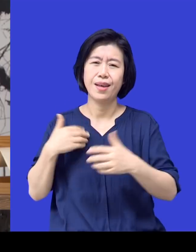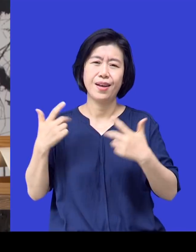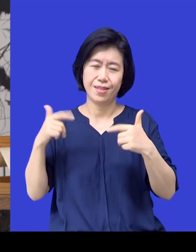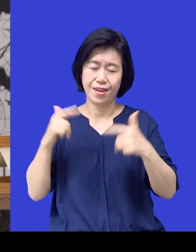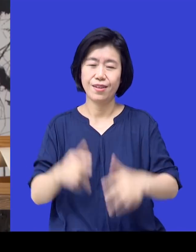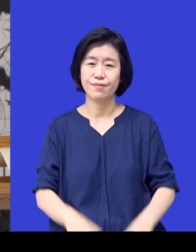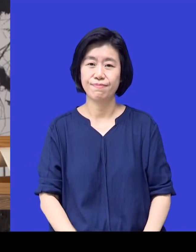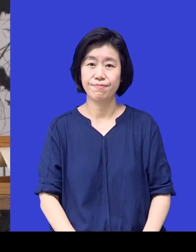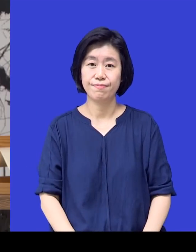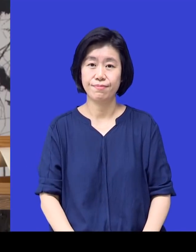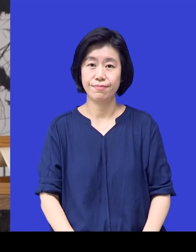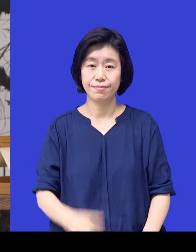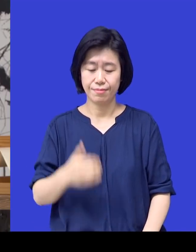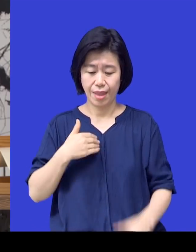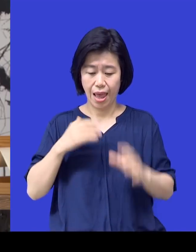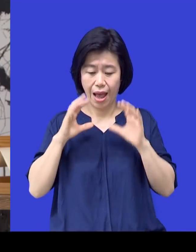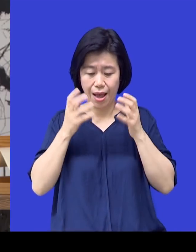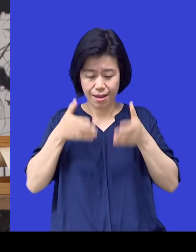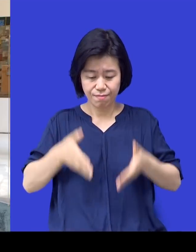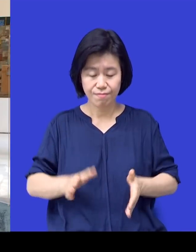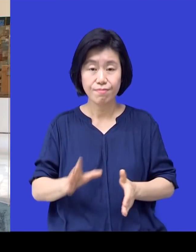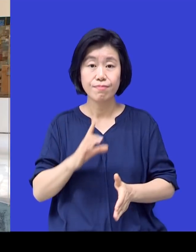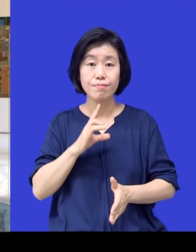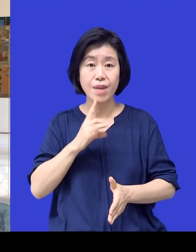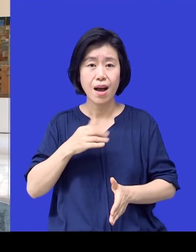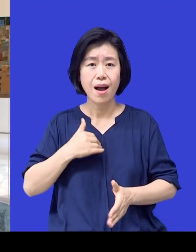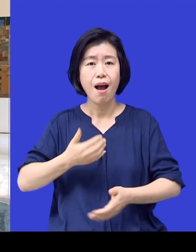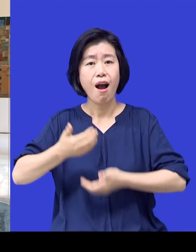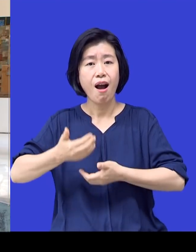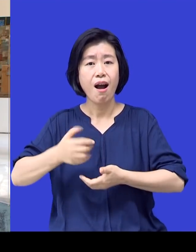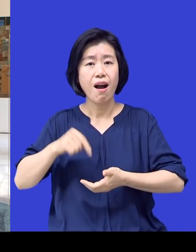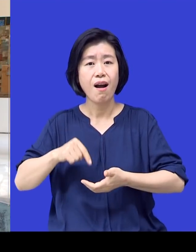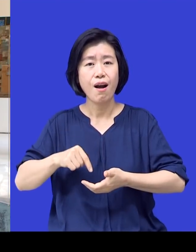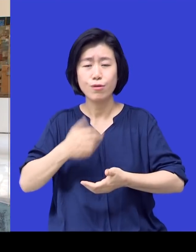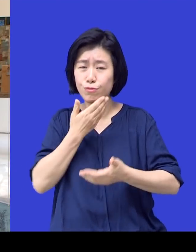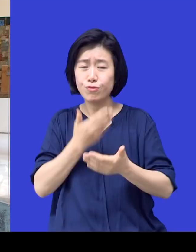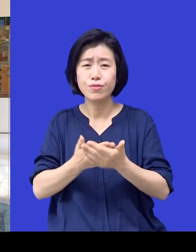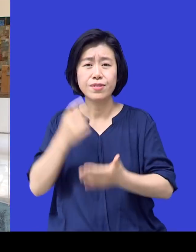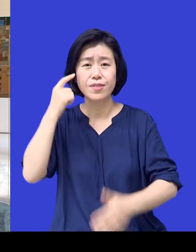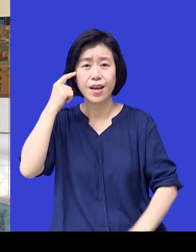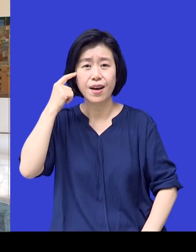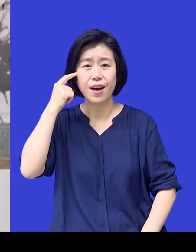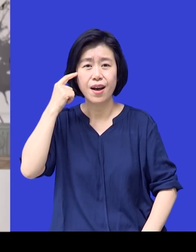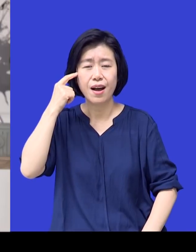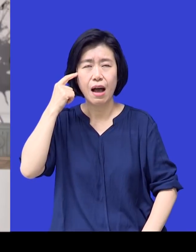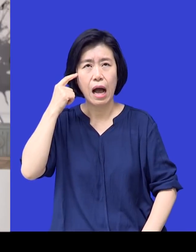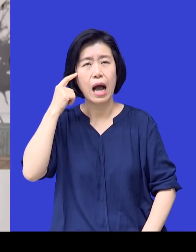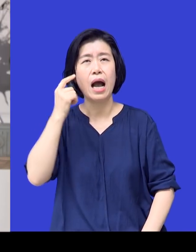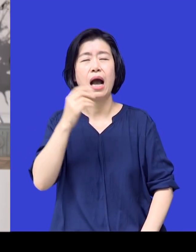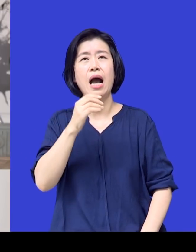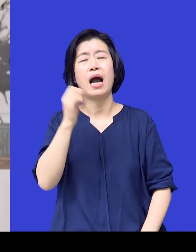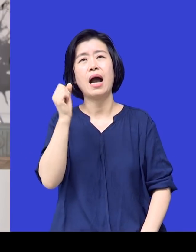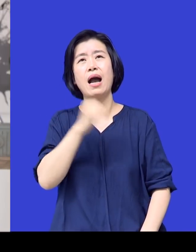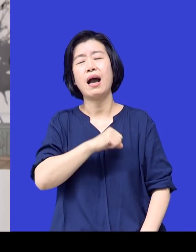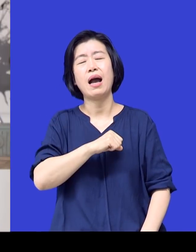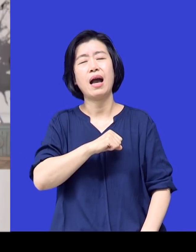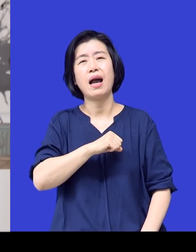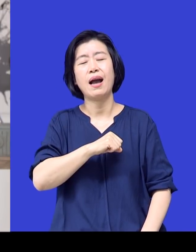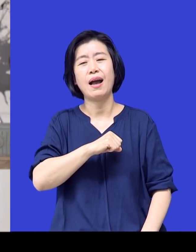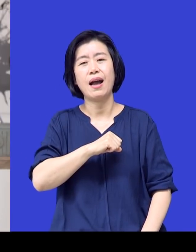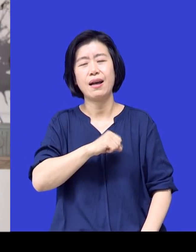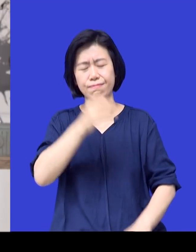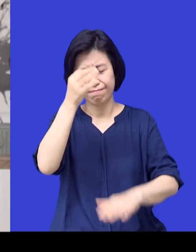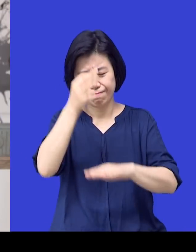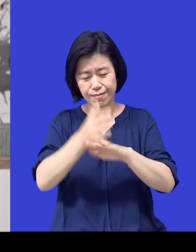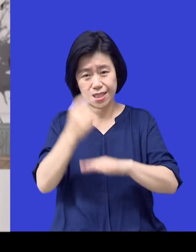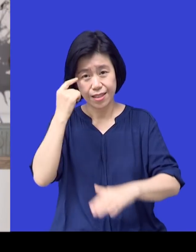내 아이만 아이라고 생각했던 게 너무 죄송한 거예요. 저 아이도 주님 아이고 내